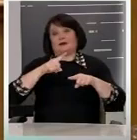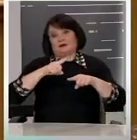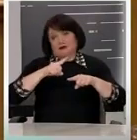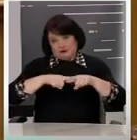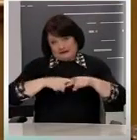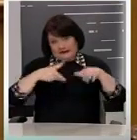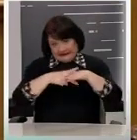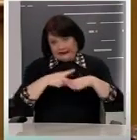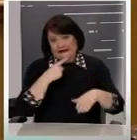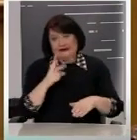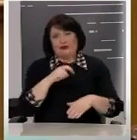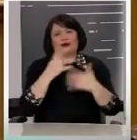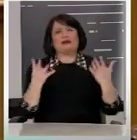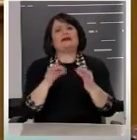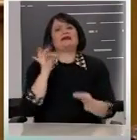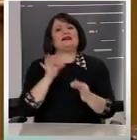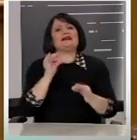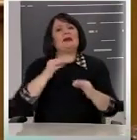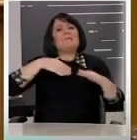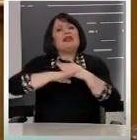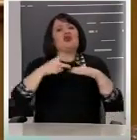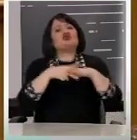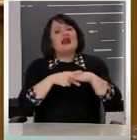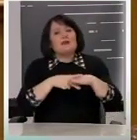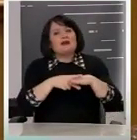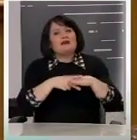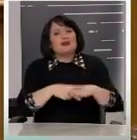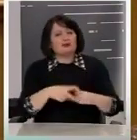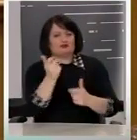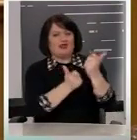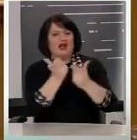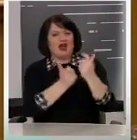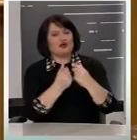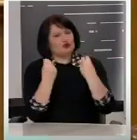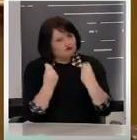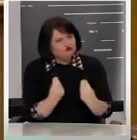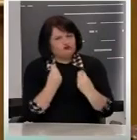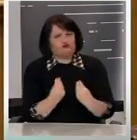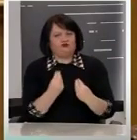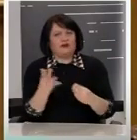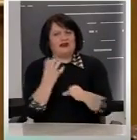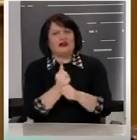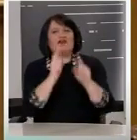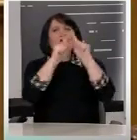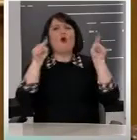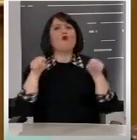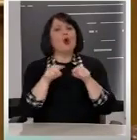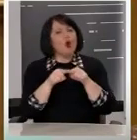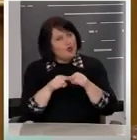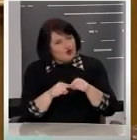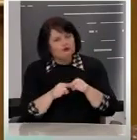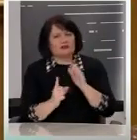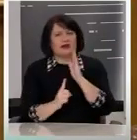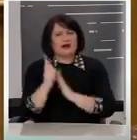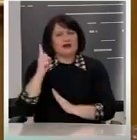Το 29 Σεπτεμβρίου η Τράπεζα Πειραιώς βγαίνει στις αγορές με ένα καλυμμένο ομόλογο. Στις